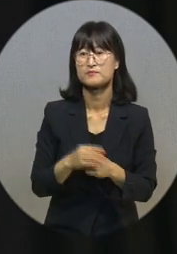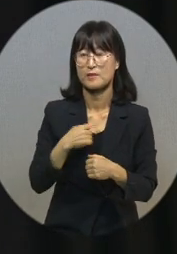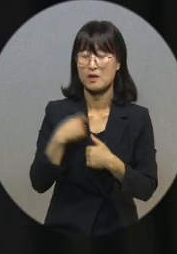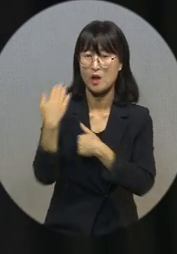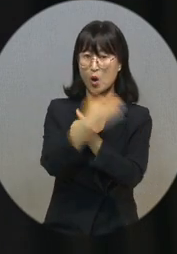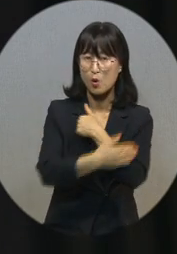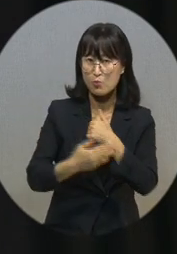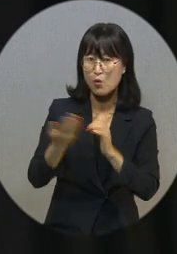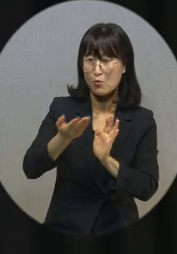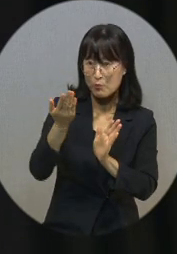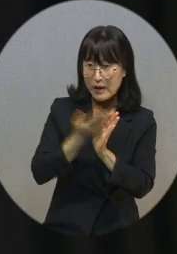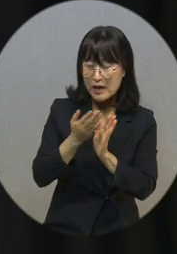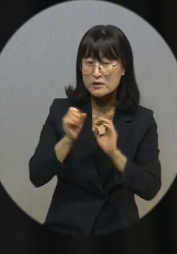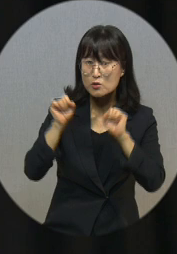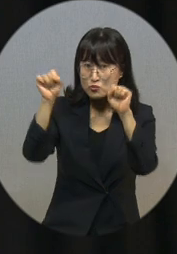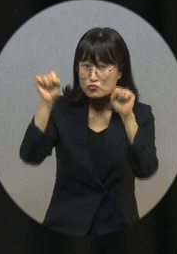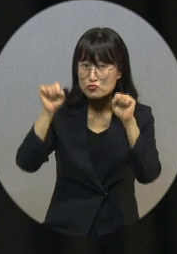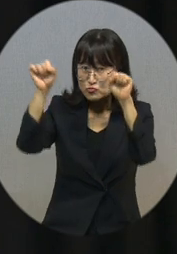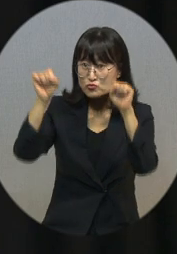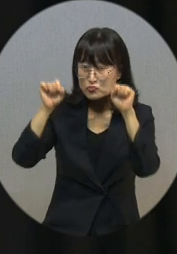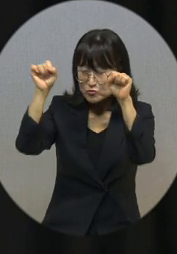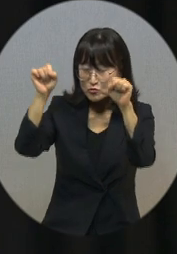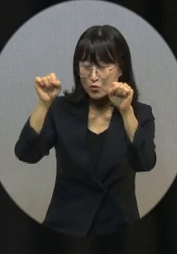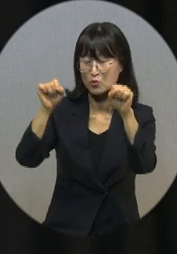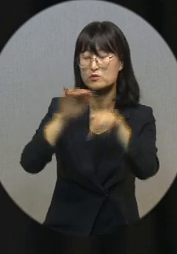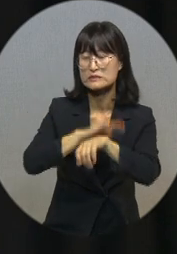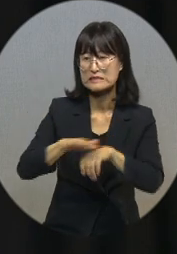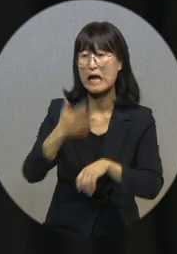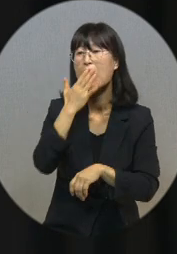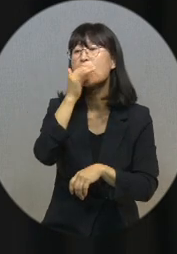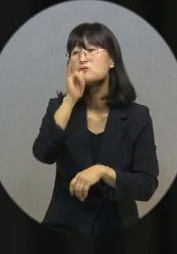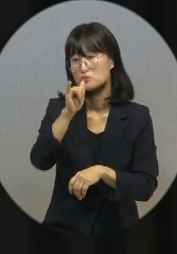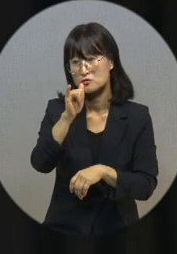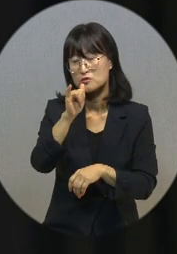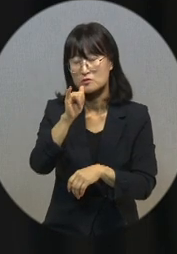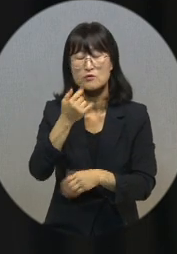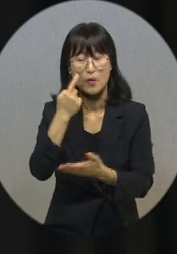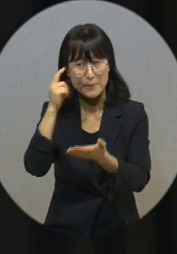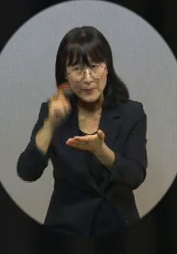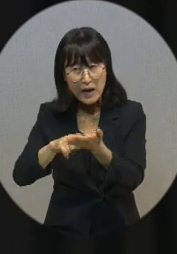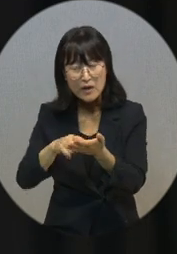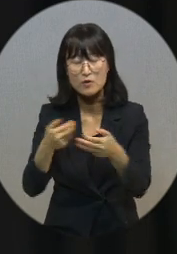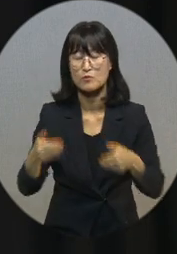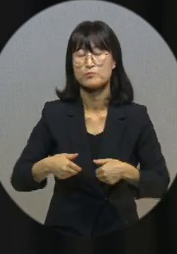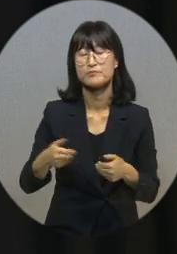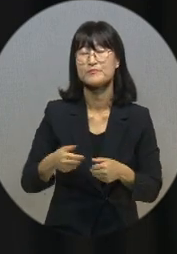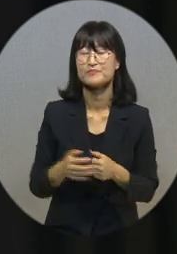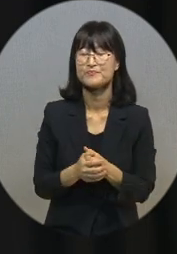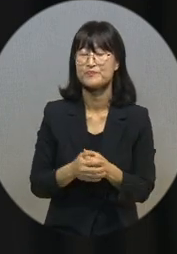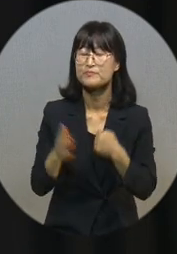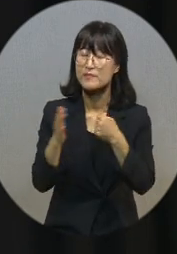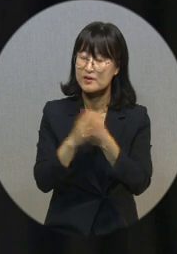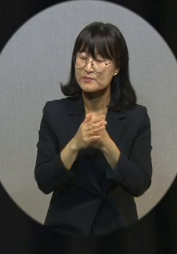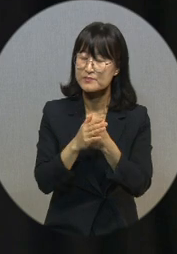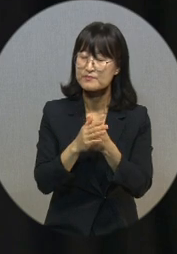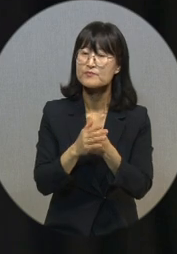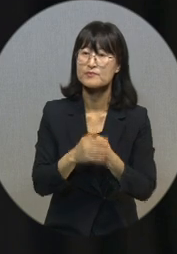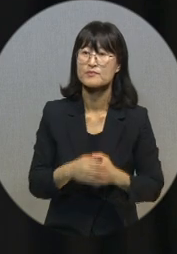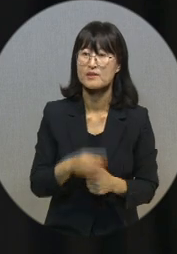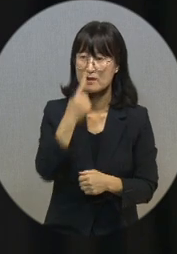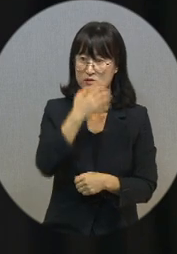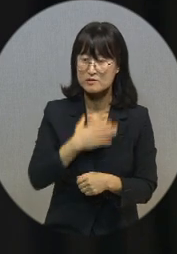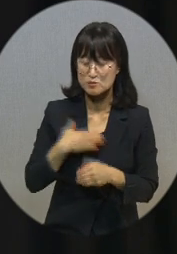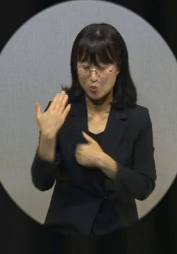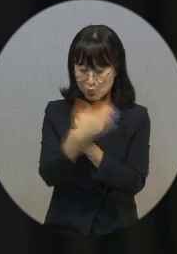맞는 운동을 좀 습관적으로 할 수 있는 부분을 찾는 것도 굉장히 네. 중요한 것 같습니다. 그래서 저도 네. 그런 부분들을 이제 제가